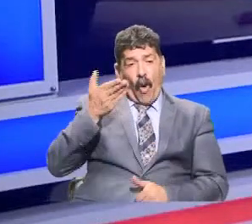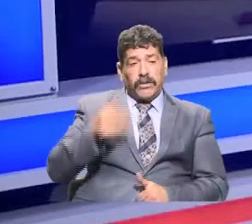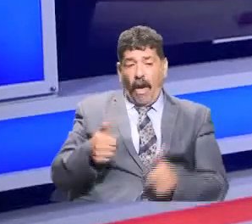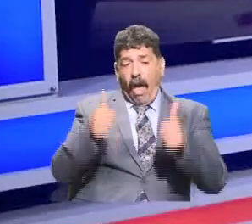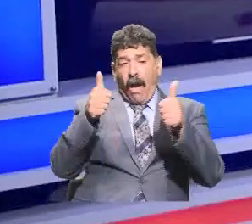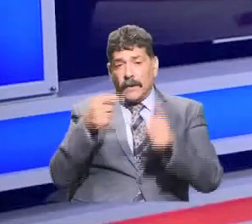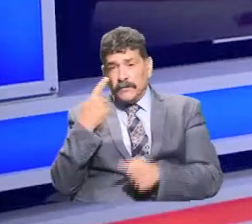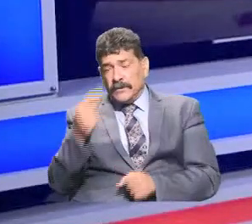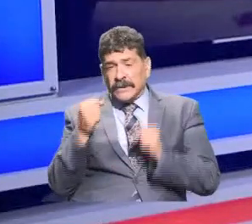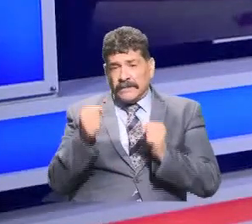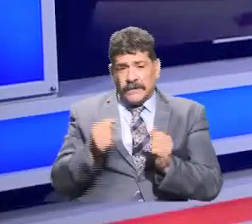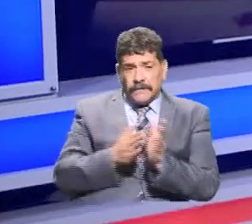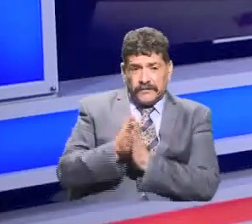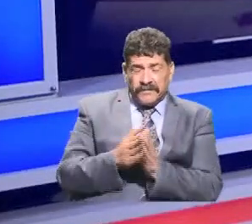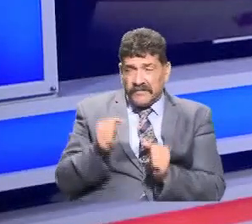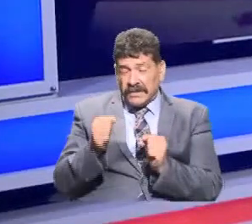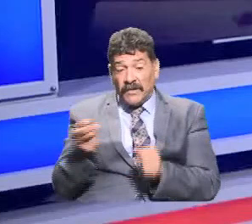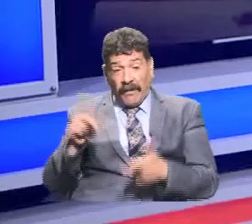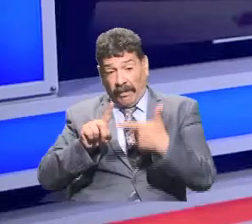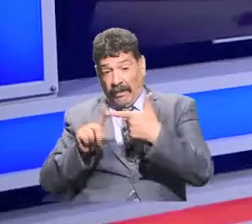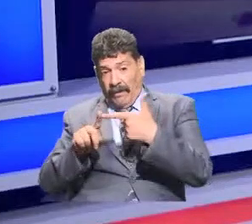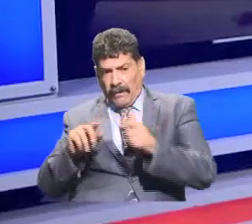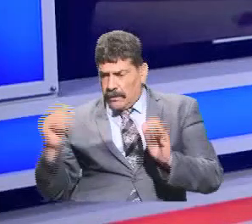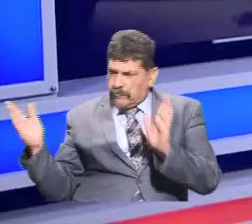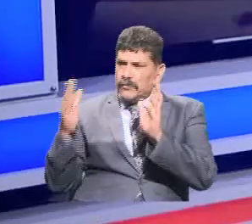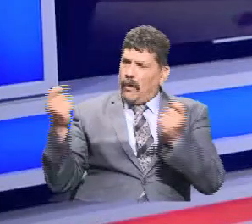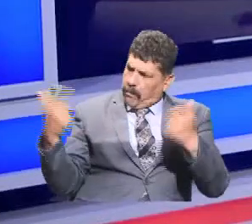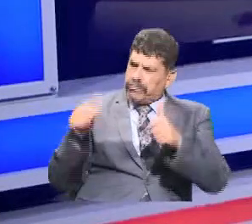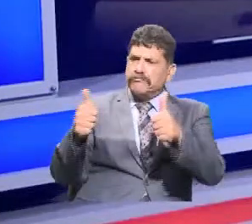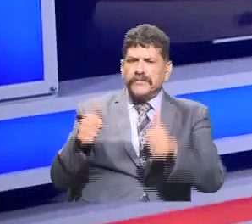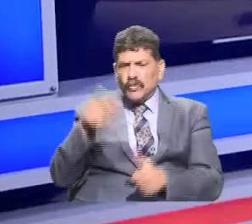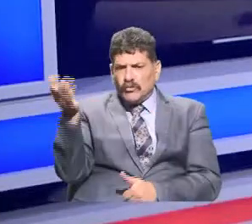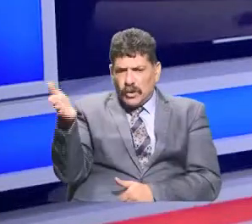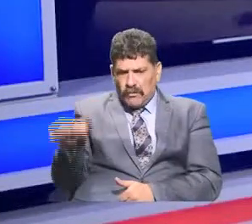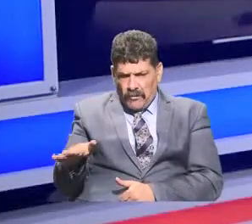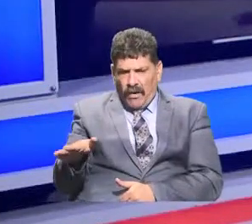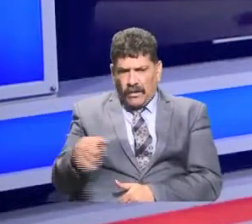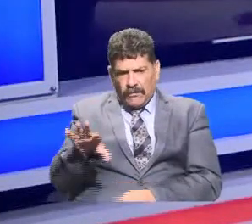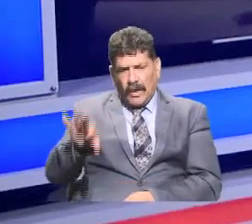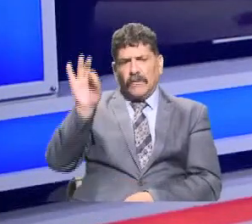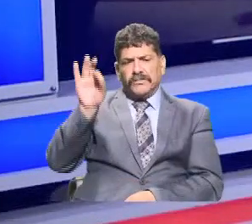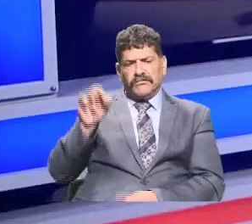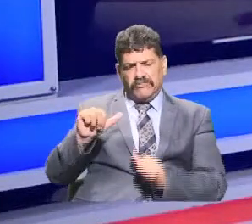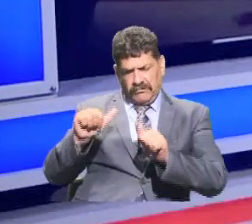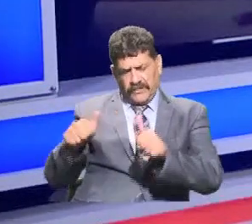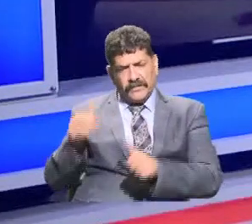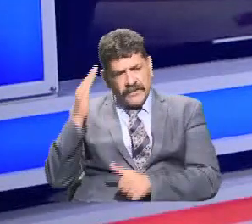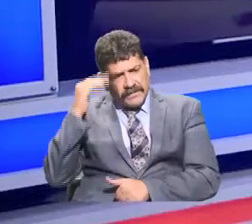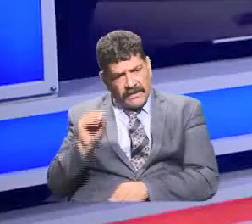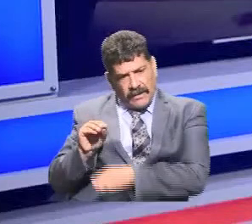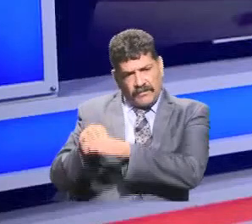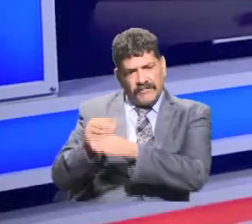ويمتصه حتى اخره اما المعترك فسرعان ما سوف يسقط ولقد اخترت انا ايتها الصغيره